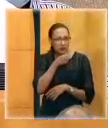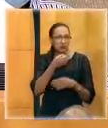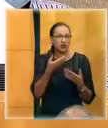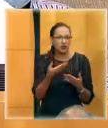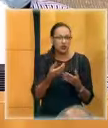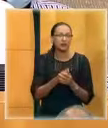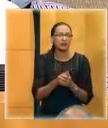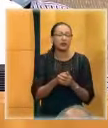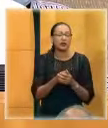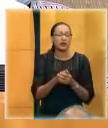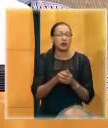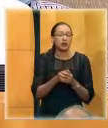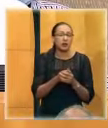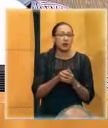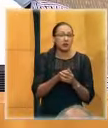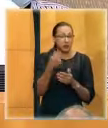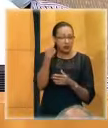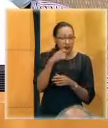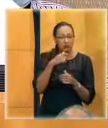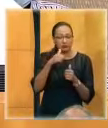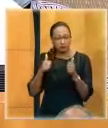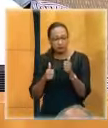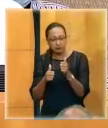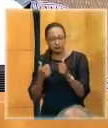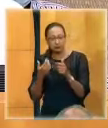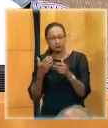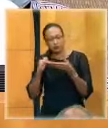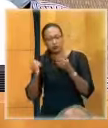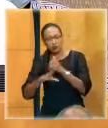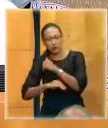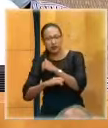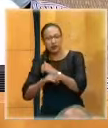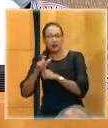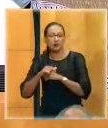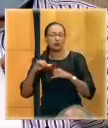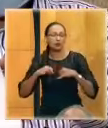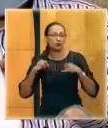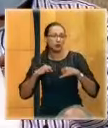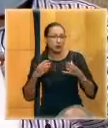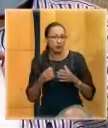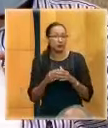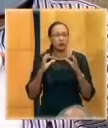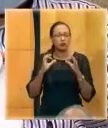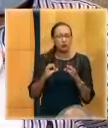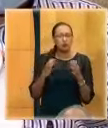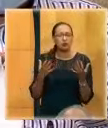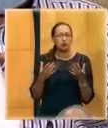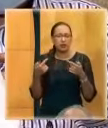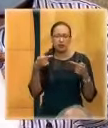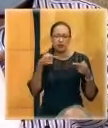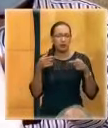de secrétaire. Et cette élection ne donne lieu à aucun débat. Fin de citation.